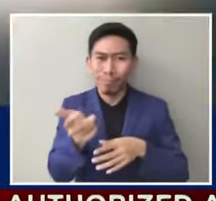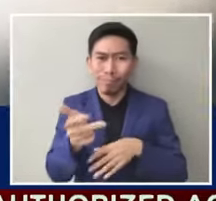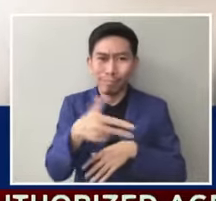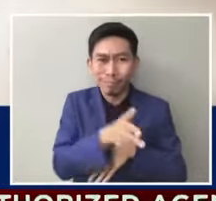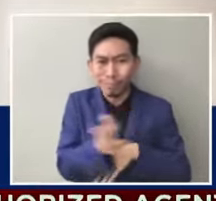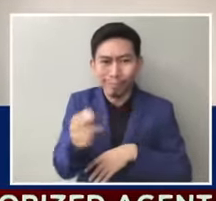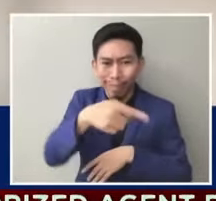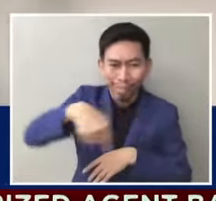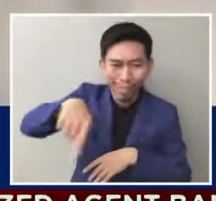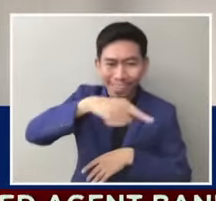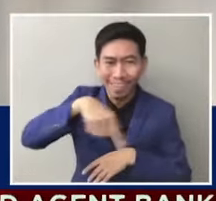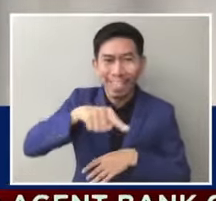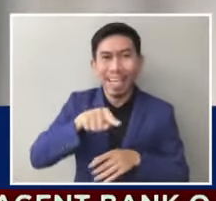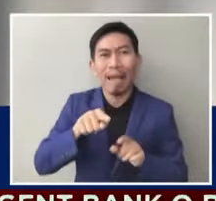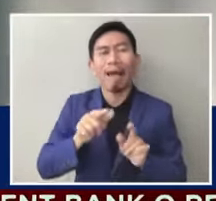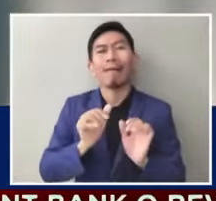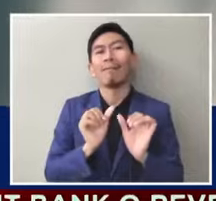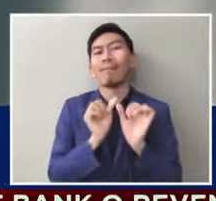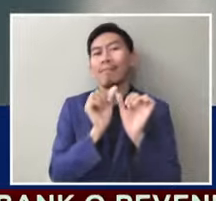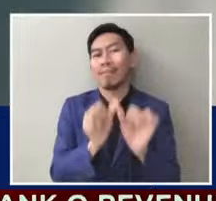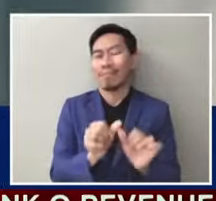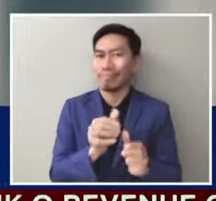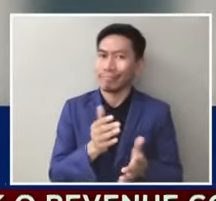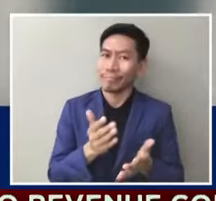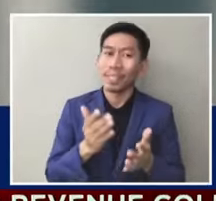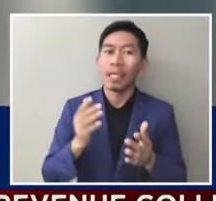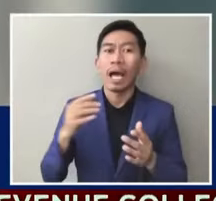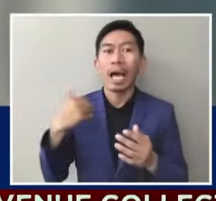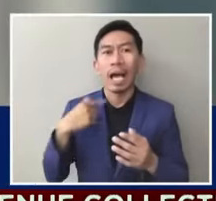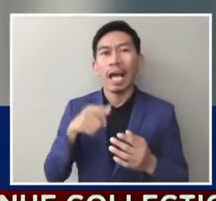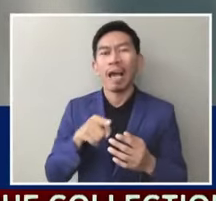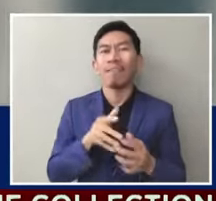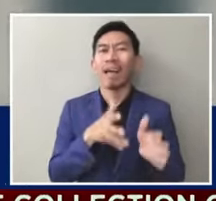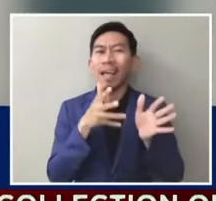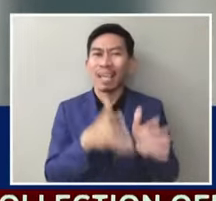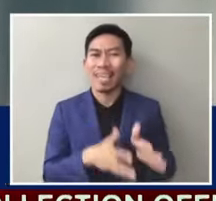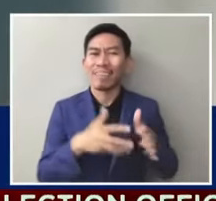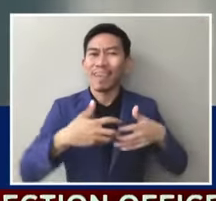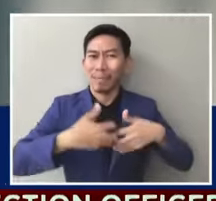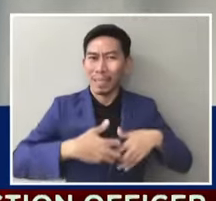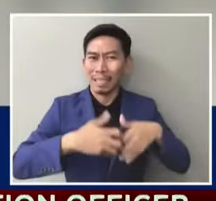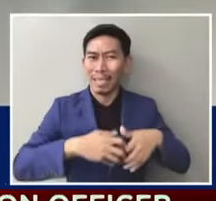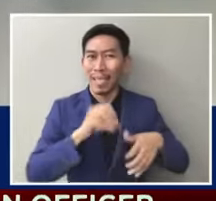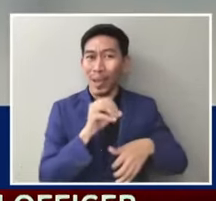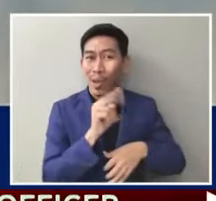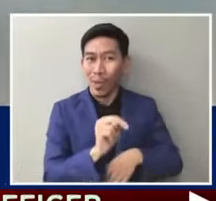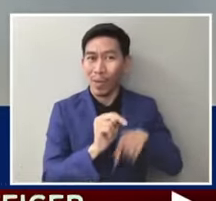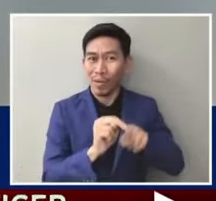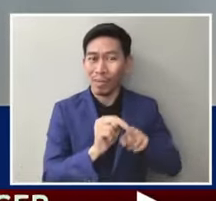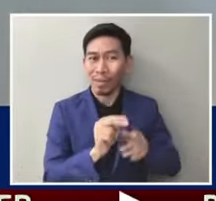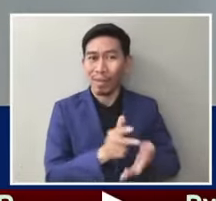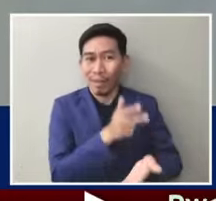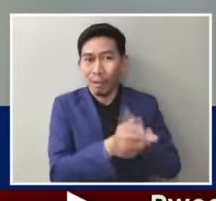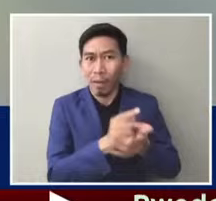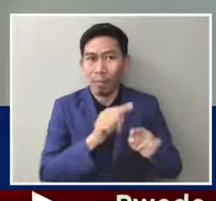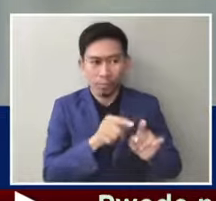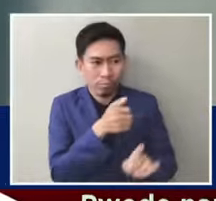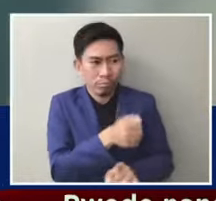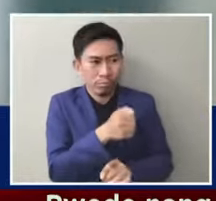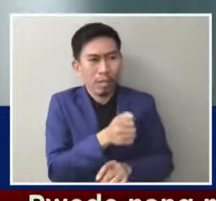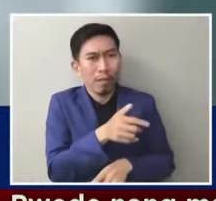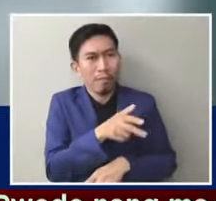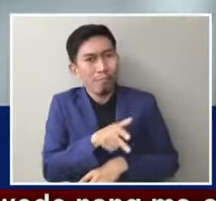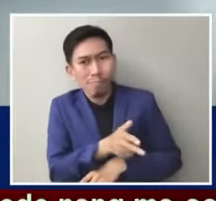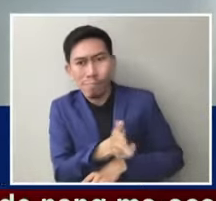po sa may-ari, naiwang nakasindi ang makina ng tricycle habang nakaparada. Pero tumakbo ito sa hindi pa